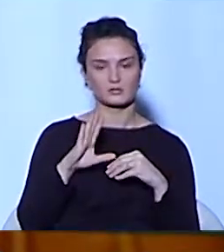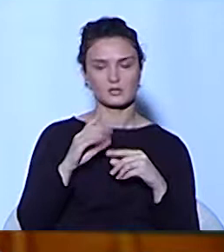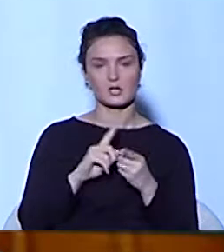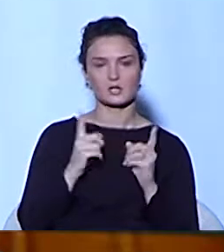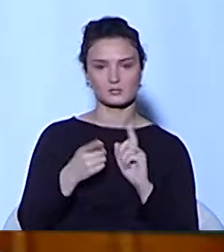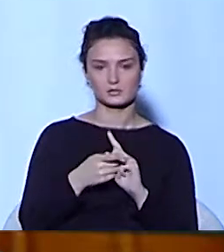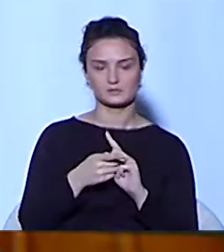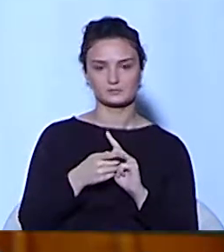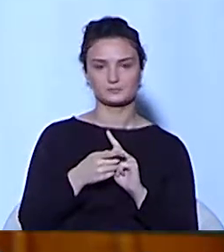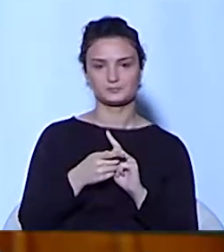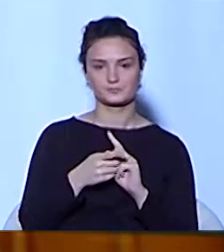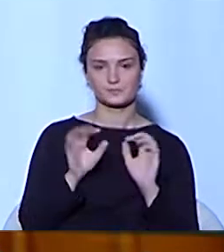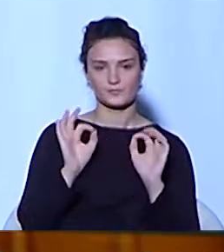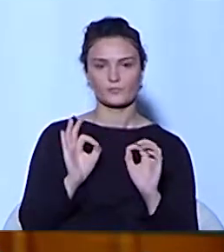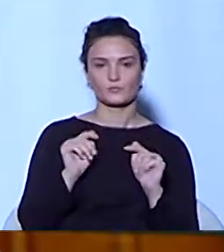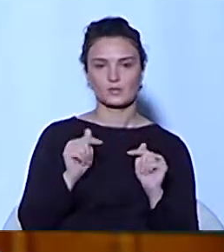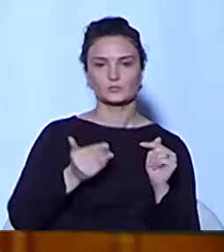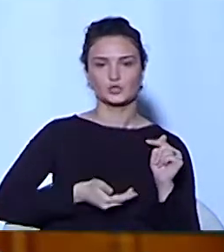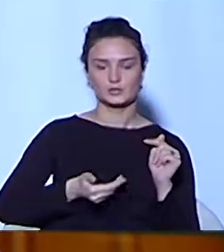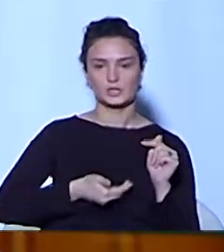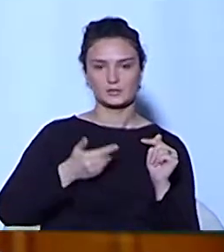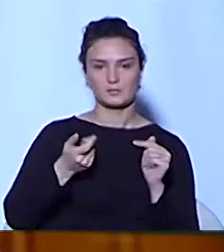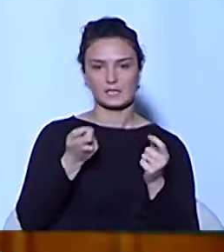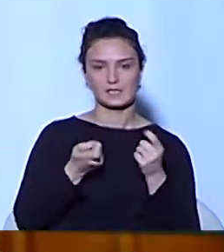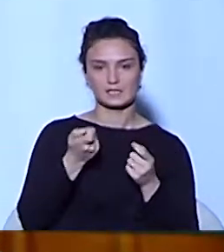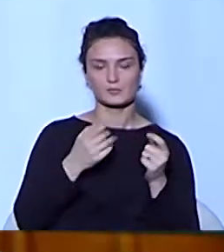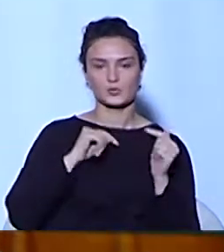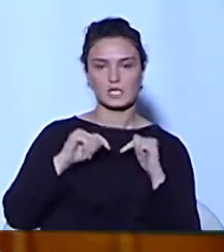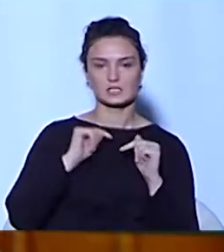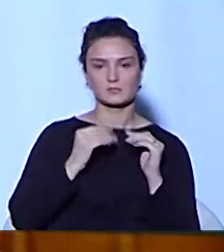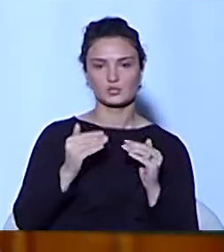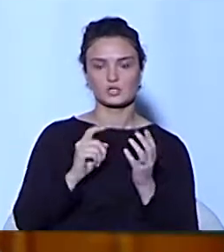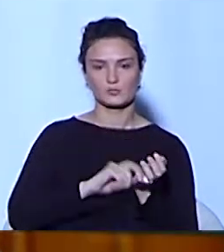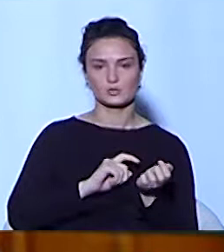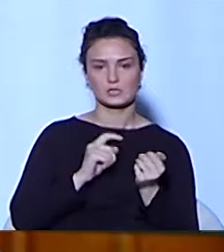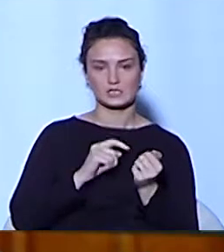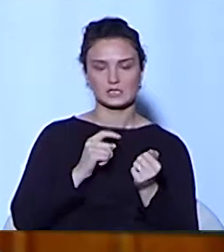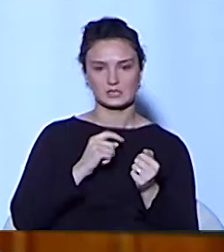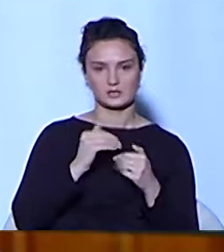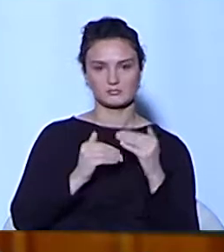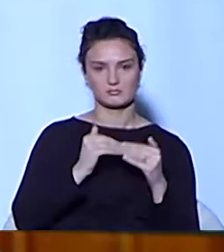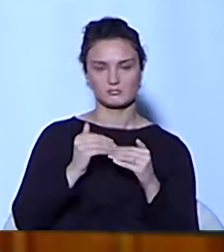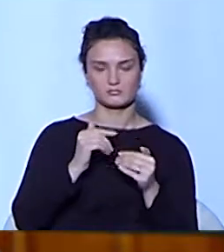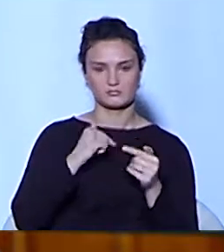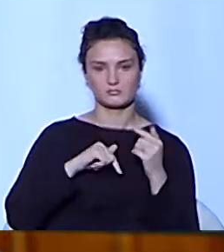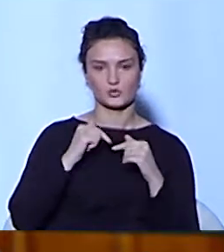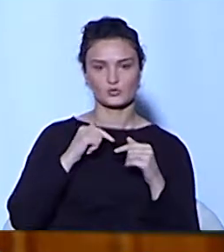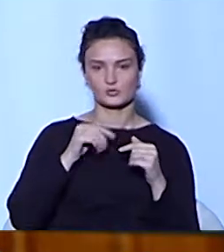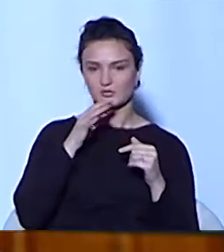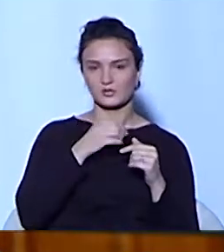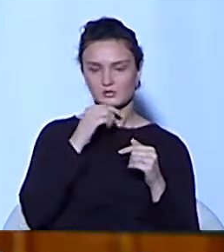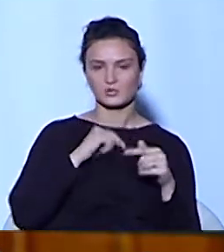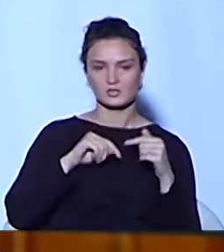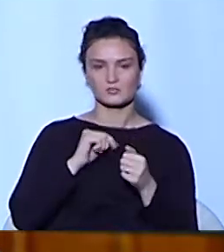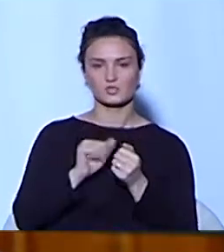ფოსფორის, კალციუმის შევსებაში, არამედ სწორედ ამ ცოცხალი ბაქტერიებით ორგანიზმის იმუნიტეტის გამტკიცებაში, ორგანიზმის შრება ასაკთან ერთად და